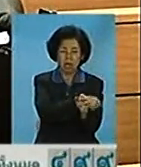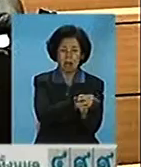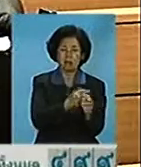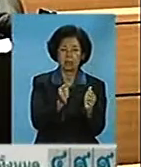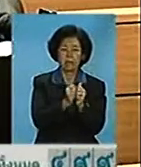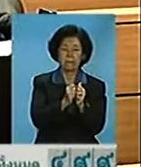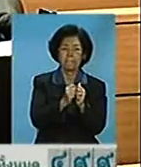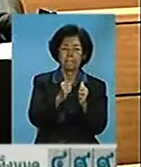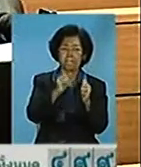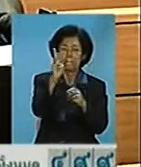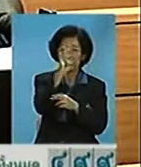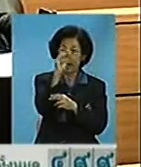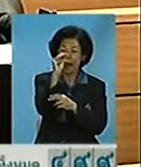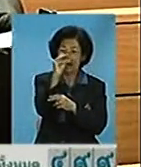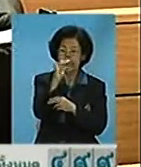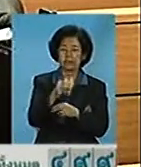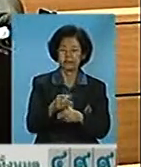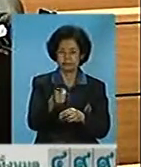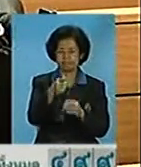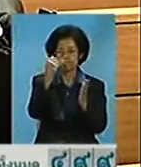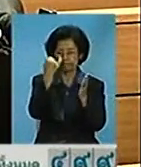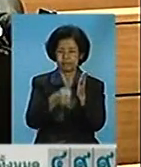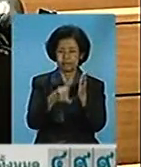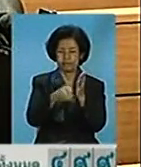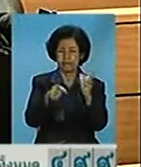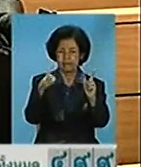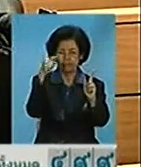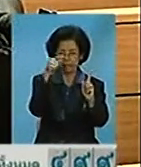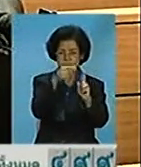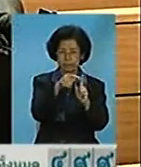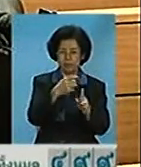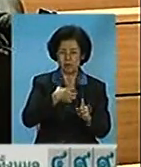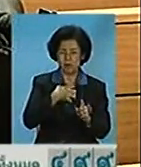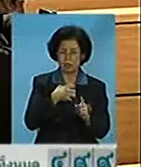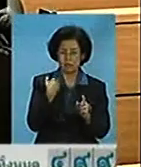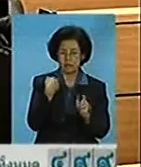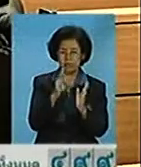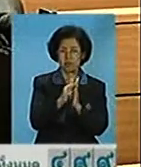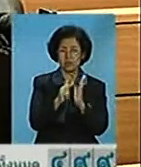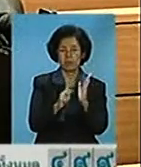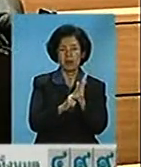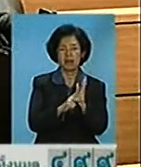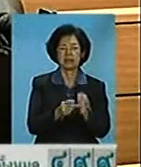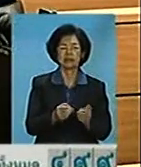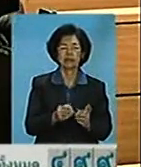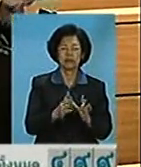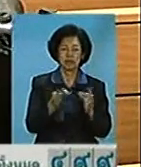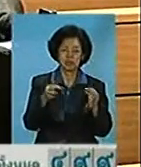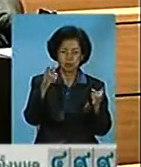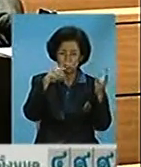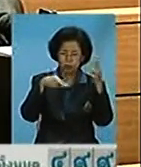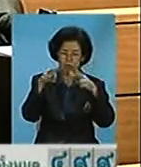แลราคาไม้ยางด้วยซึ่งผิดวัตถุประสงค์ที่ท่านจะต้องการออกกฎหมายเรื่องดูแลเรื่องยางพา